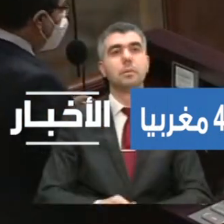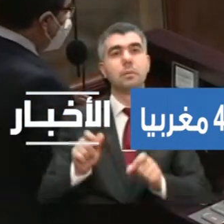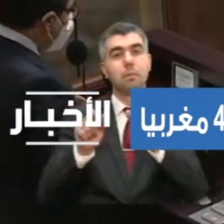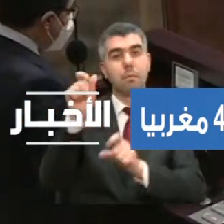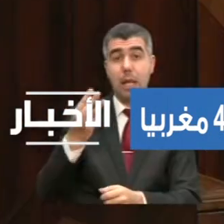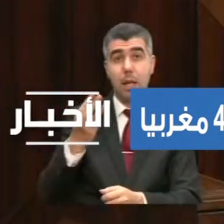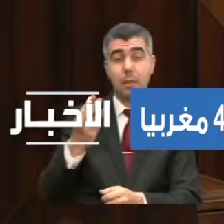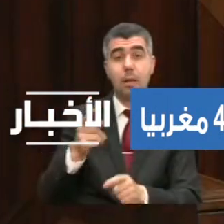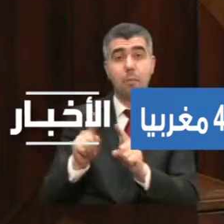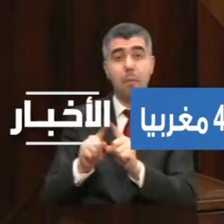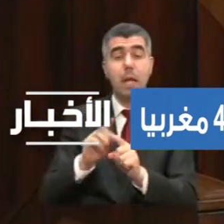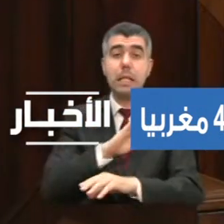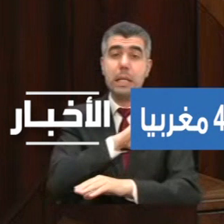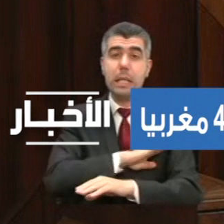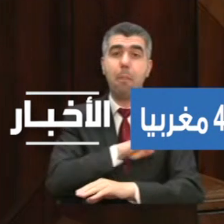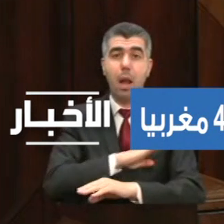لإرجاع